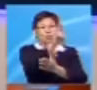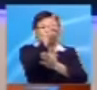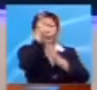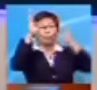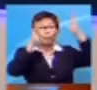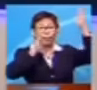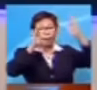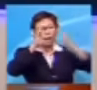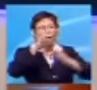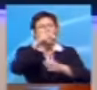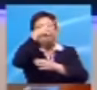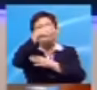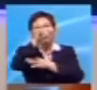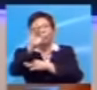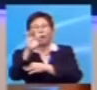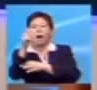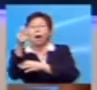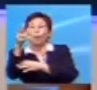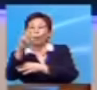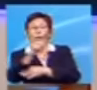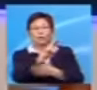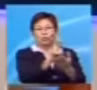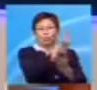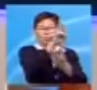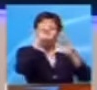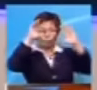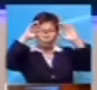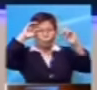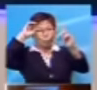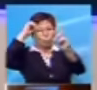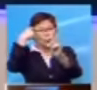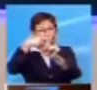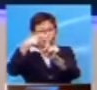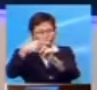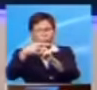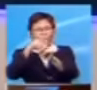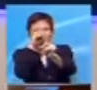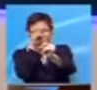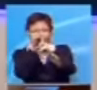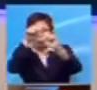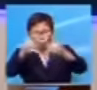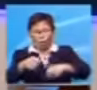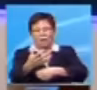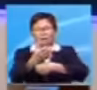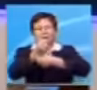awang bulgba awang Mahmud Um optimis sasarannya dapat